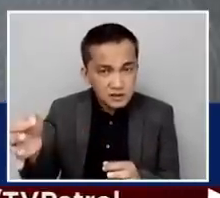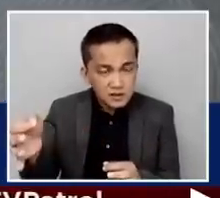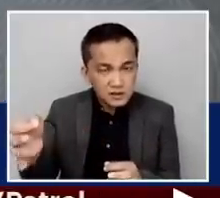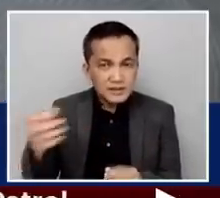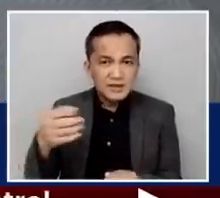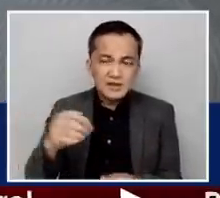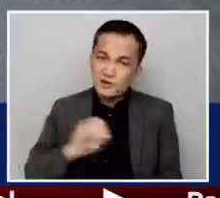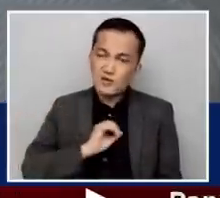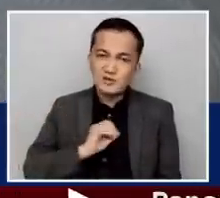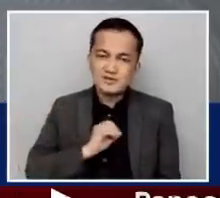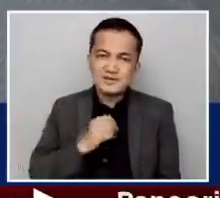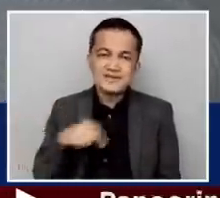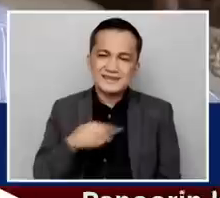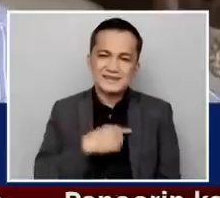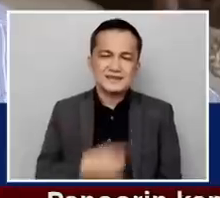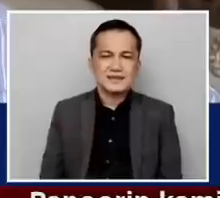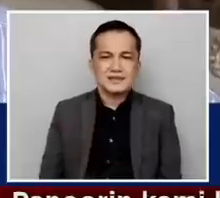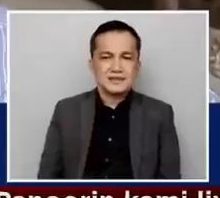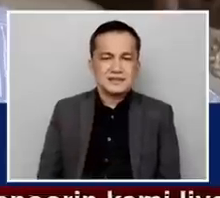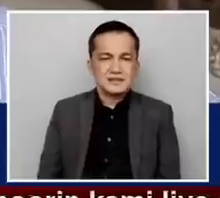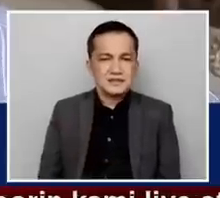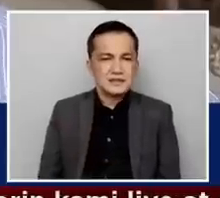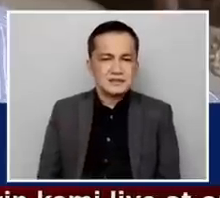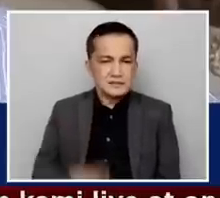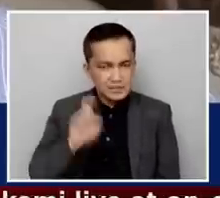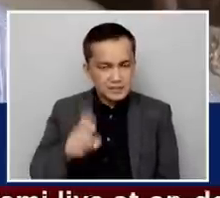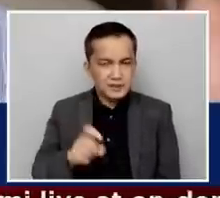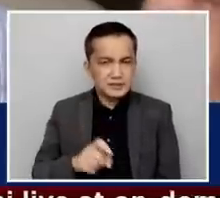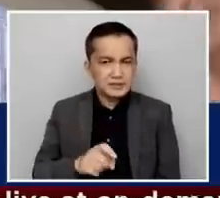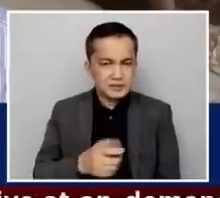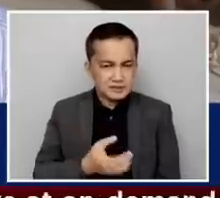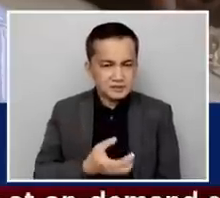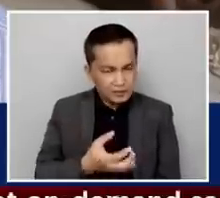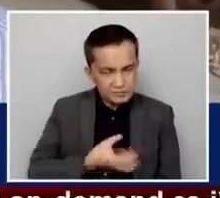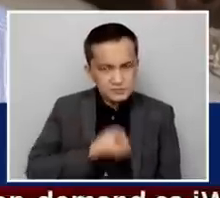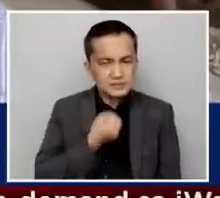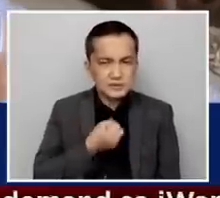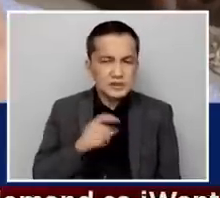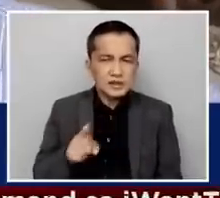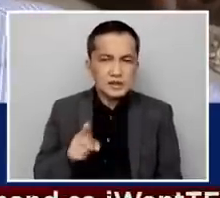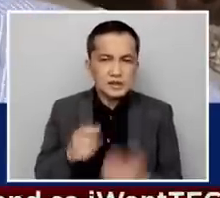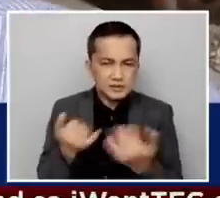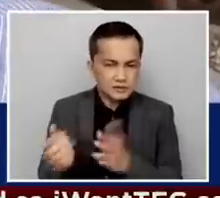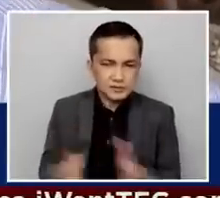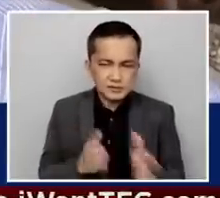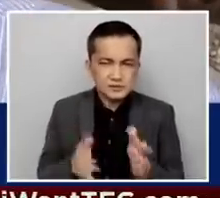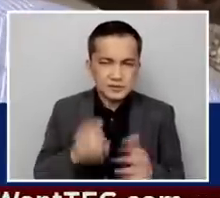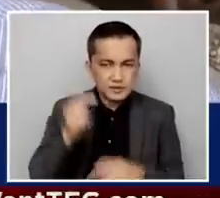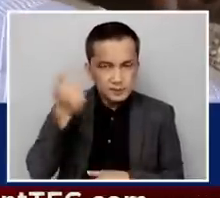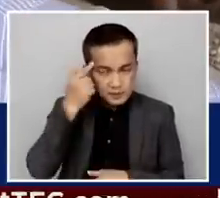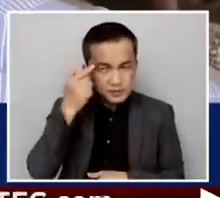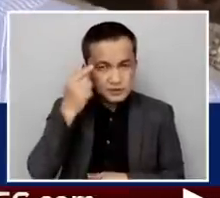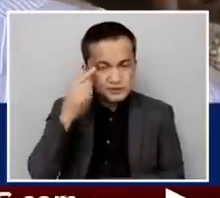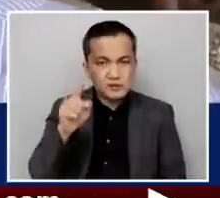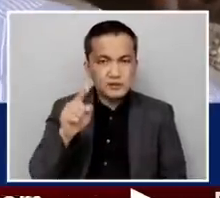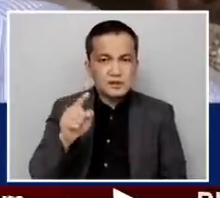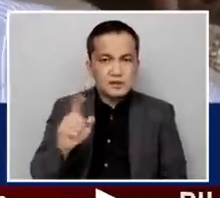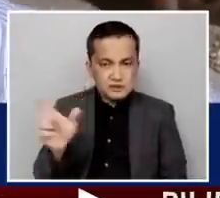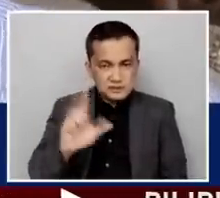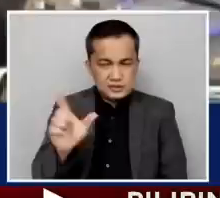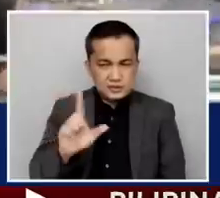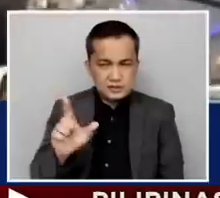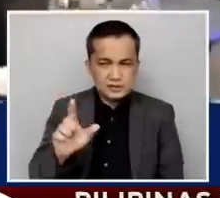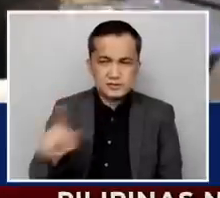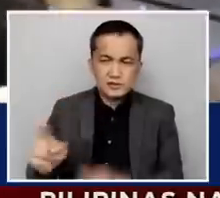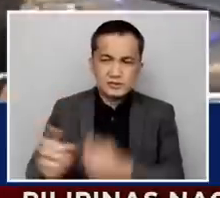na yan. Dapat ngayon pa lang, ang gobyerno dapat naghahanda na para dun sa panahon na